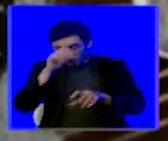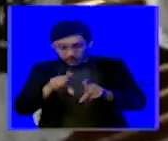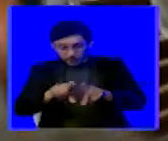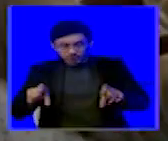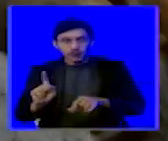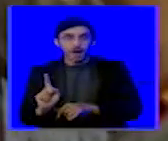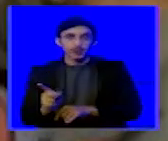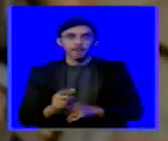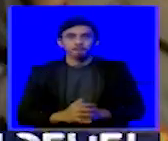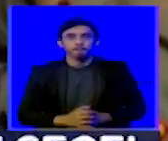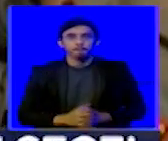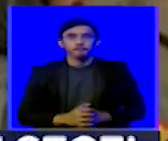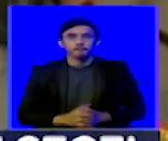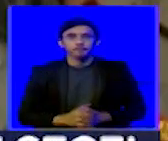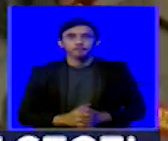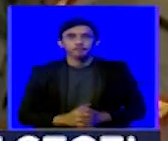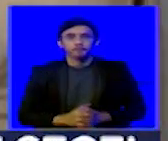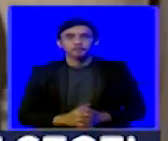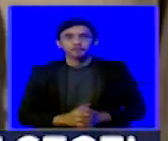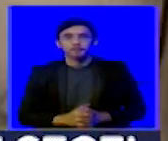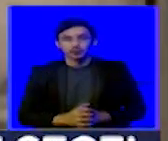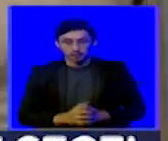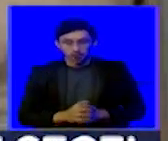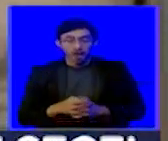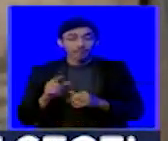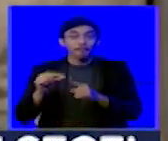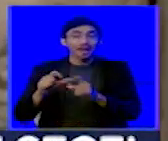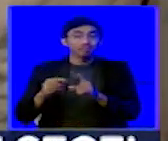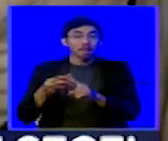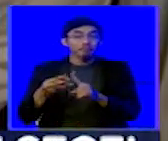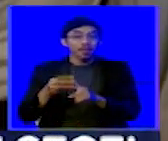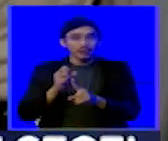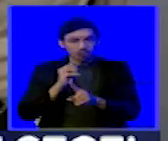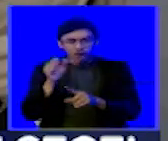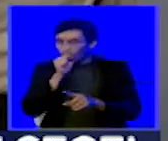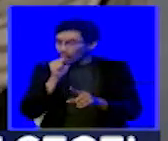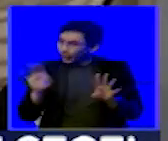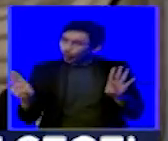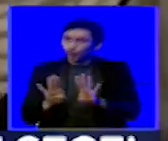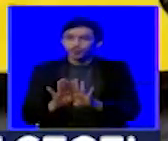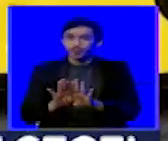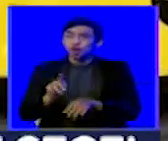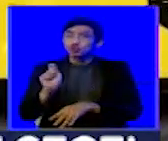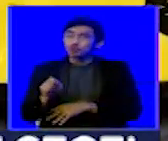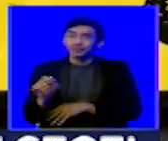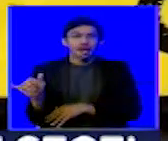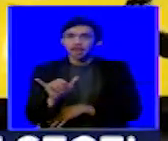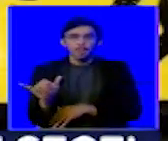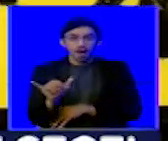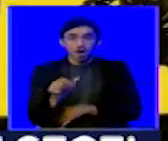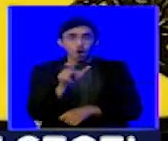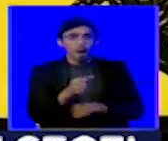Karena nekat beroperasi di masa PSBB, petugas pun menyegel tempat karaoke. Petugas mengancam akan memberikan sanksi sama bagi para pelaku usaha tempat hiburan